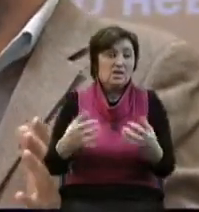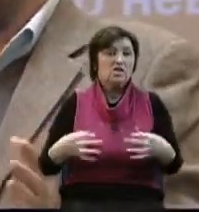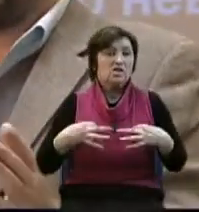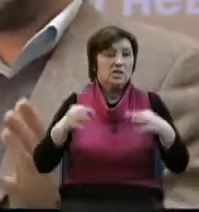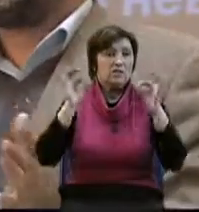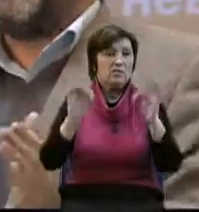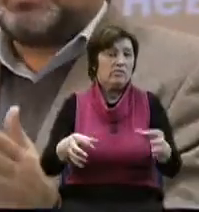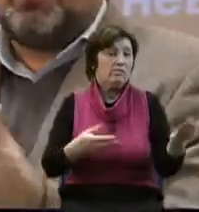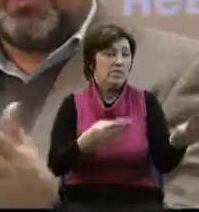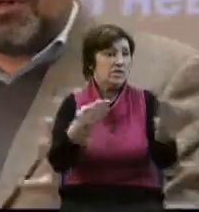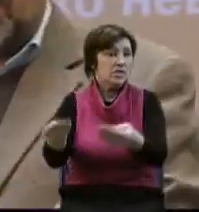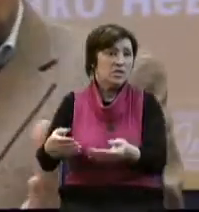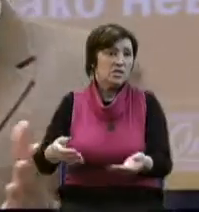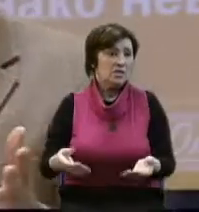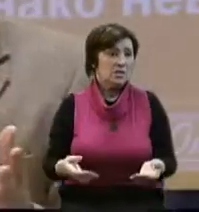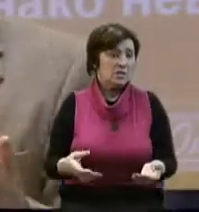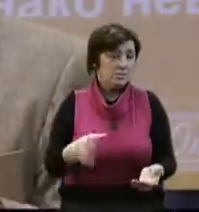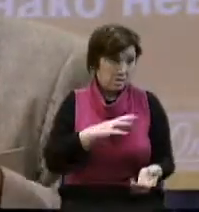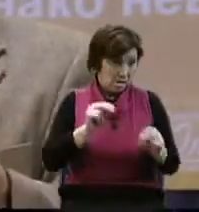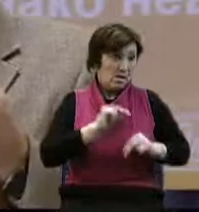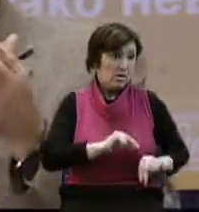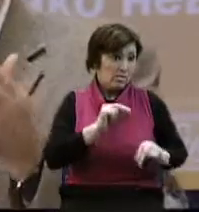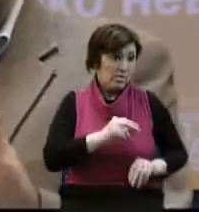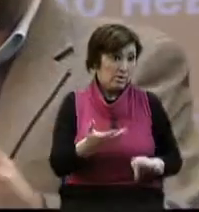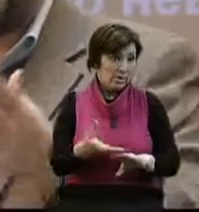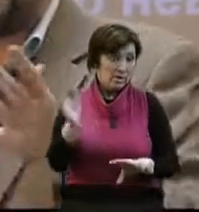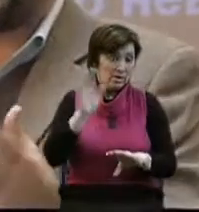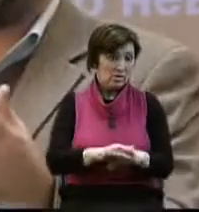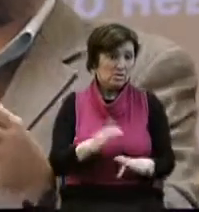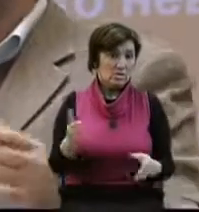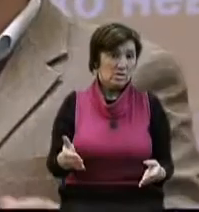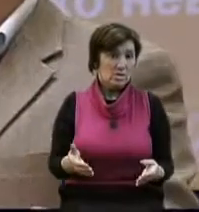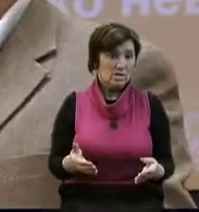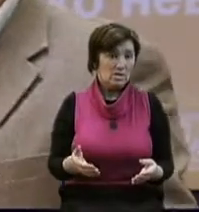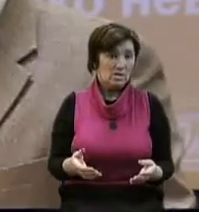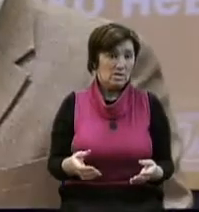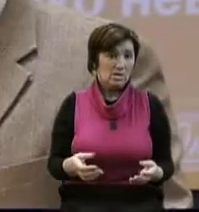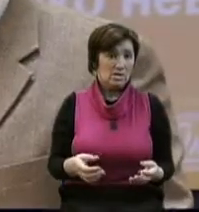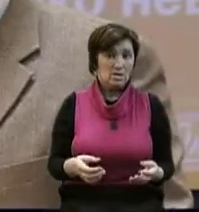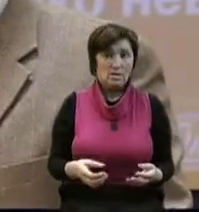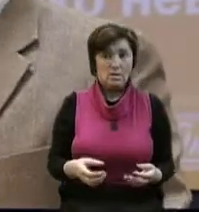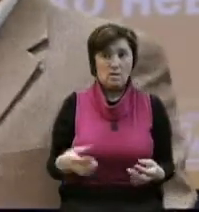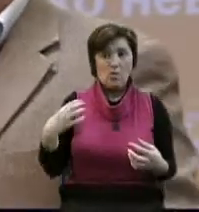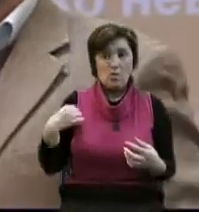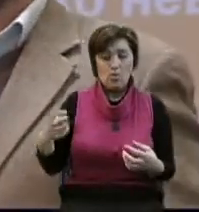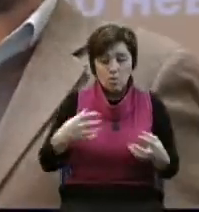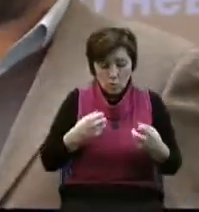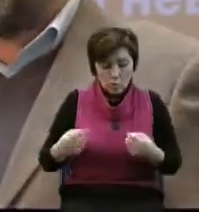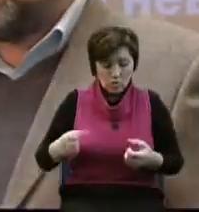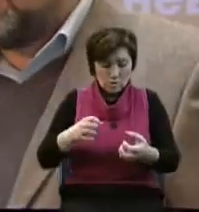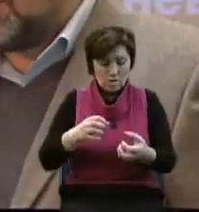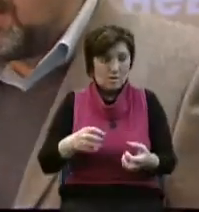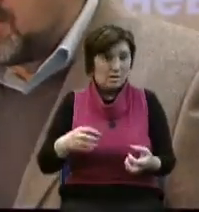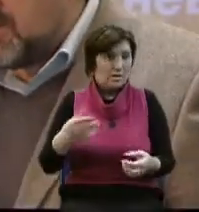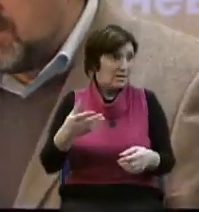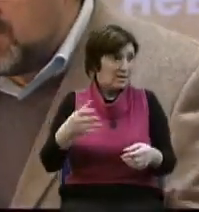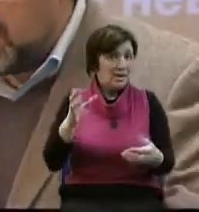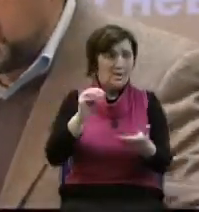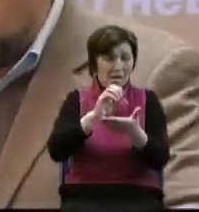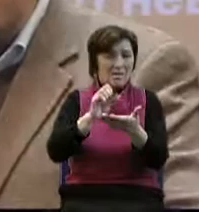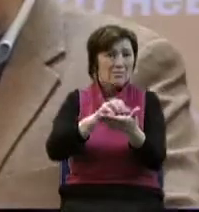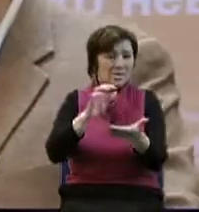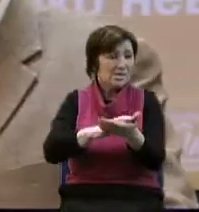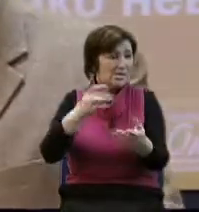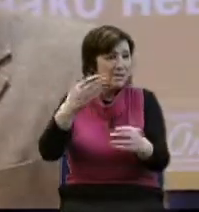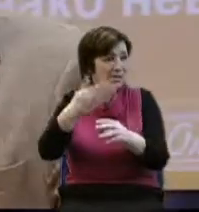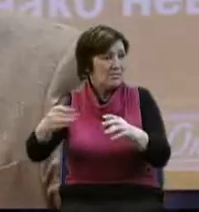жертвоприношения. И, конечно, это была работа, это был определенный труд, который они выполняли. И в данном случае ни один